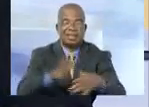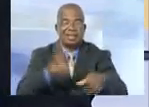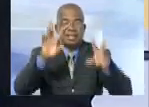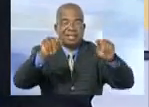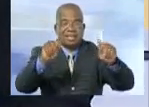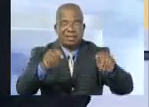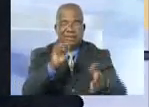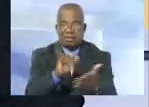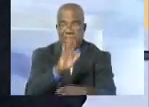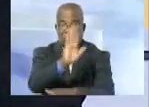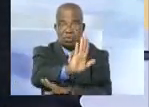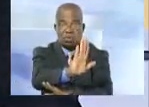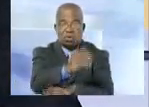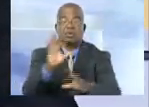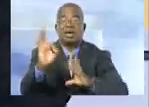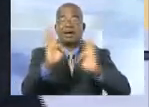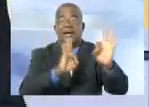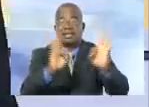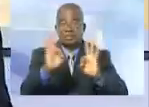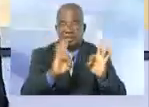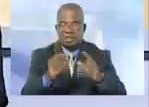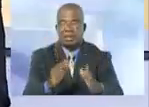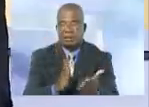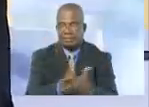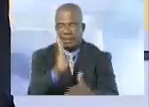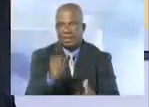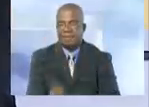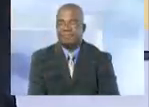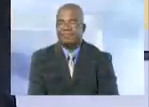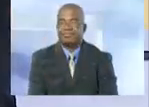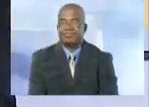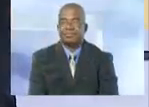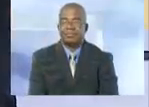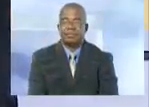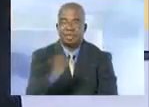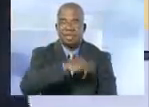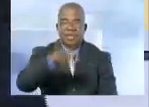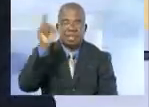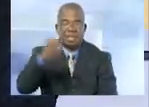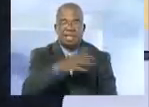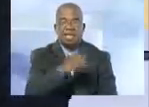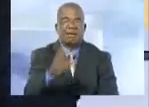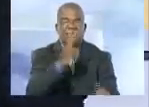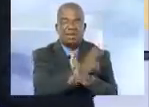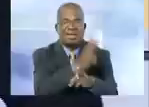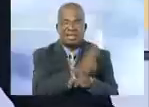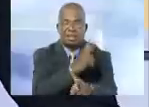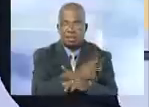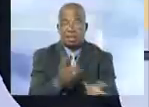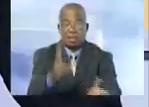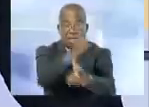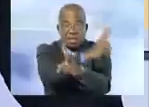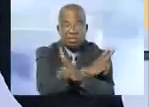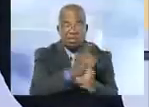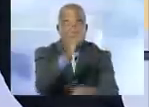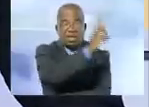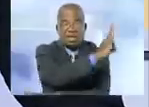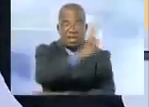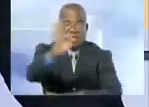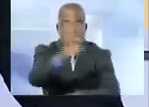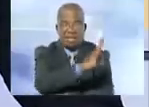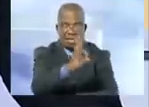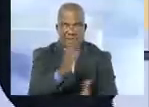reportage complet de notre reporter. Il faut sauvegarder les forêts, notamment les forêts classées. C'est l'appel